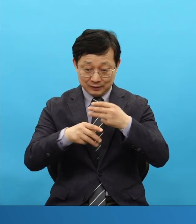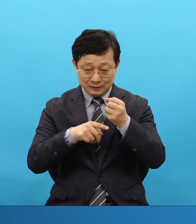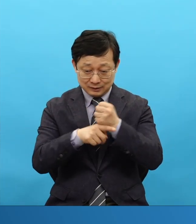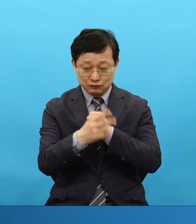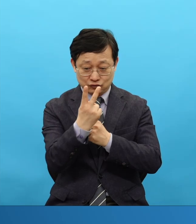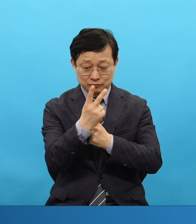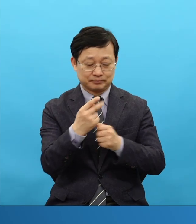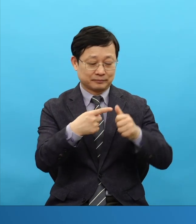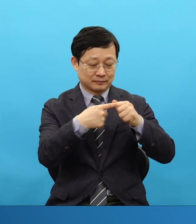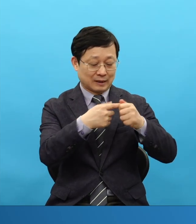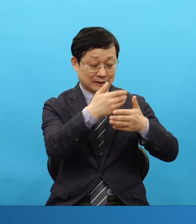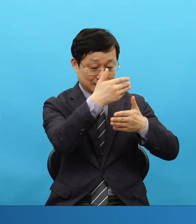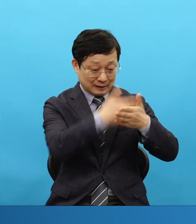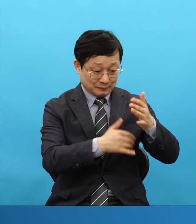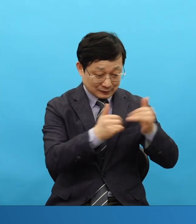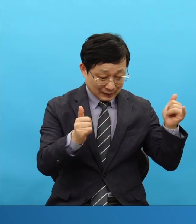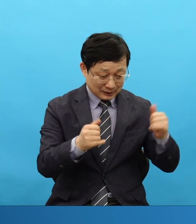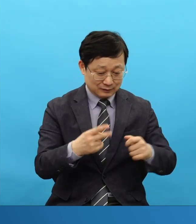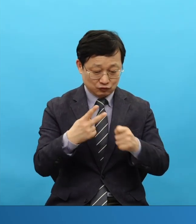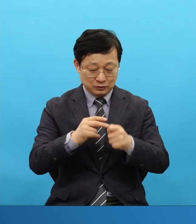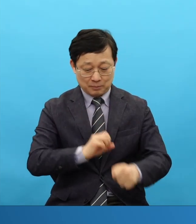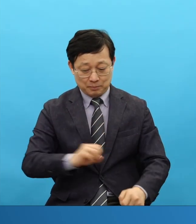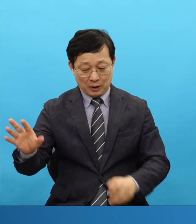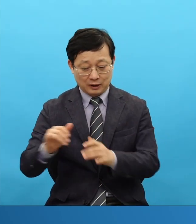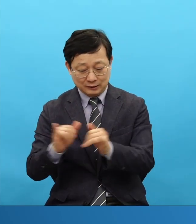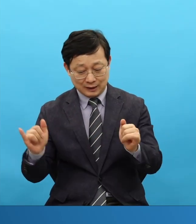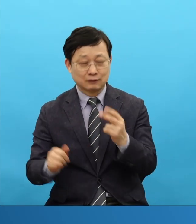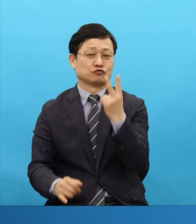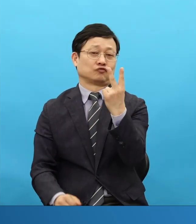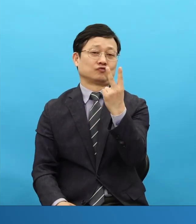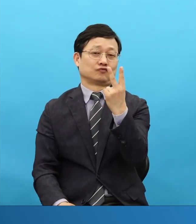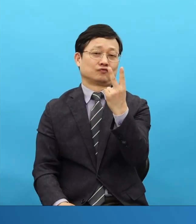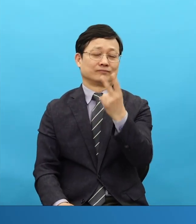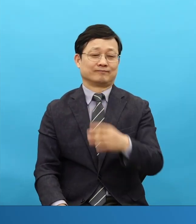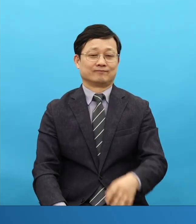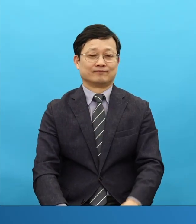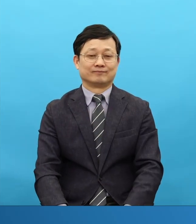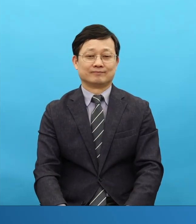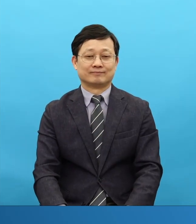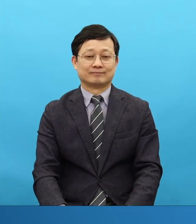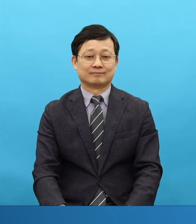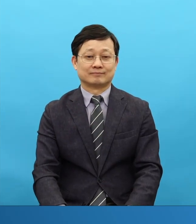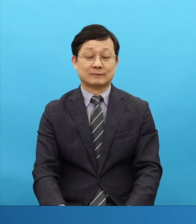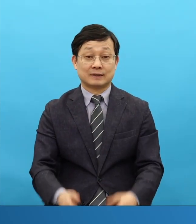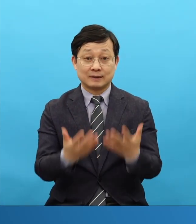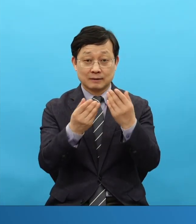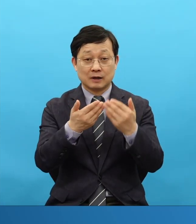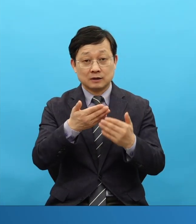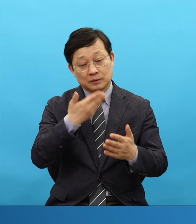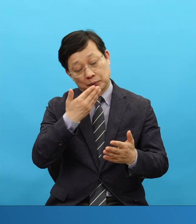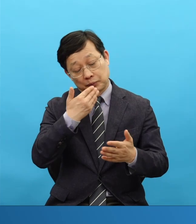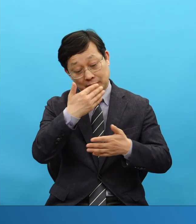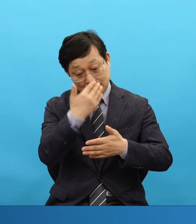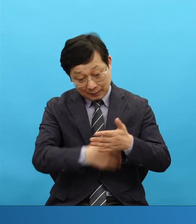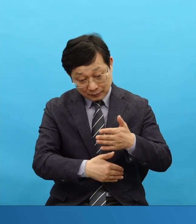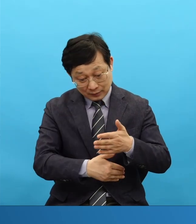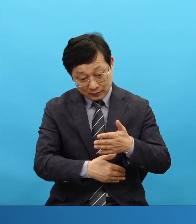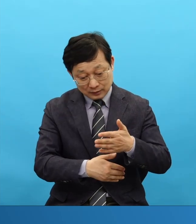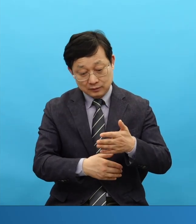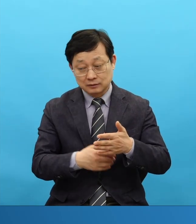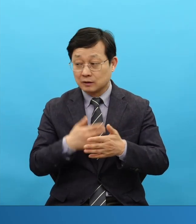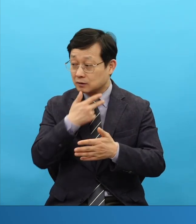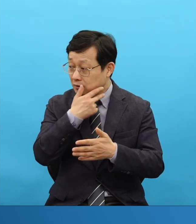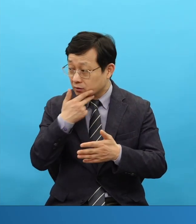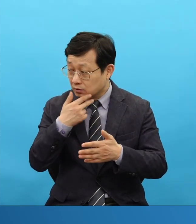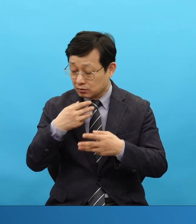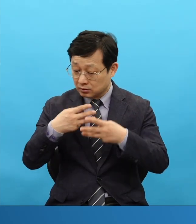남은 자, 버려진 자. remnant 有2个含义，是存留者，还有撇弃的人。 음식 찌꺼기 보고도 렘넌트라는 단어를 써요.